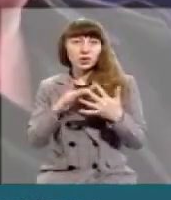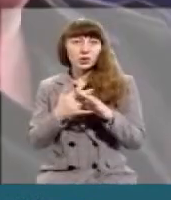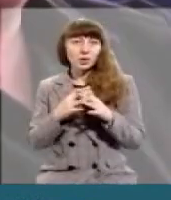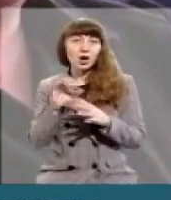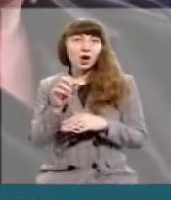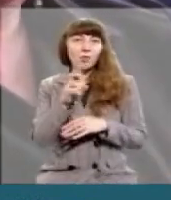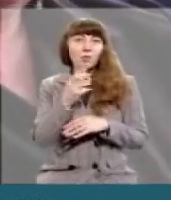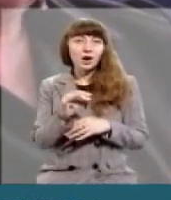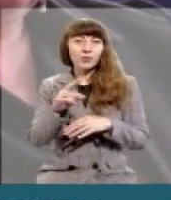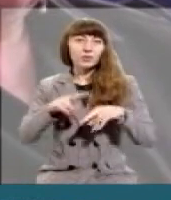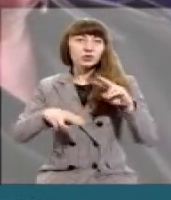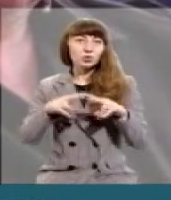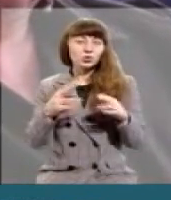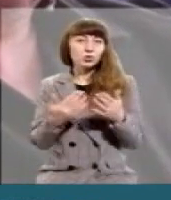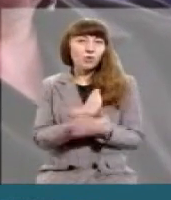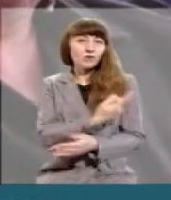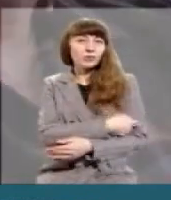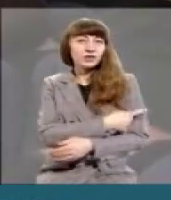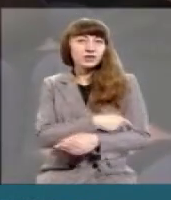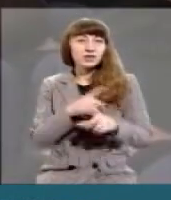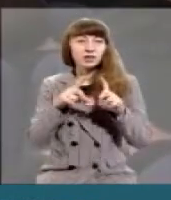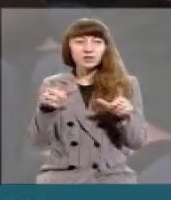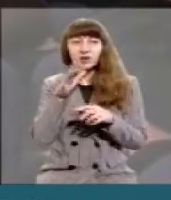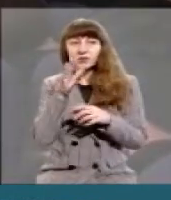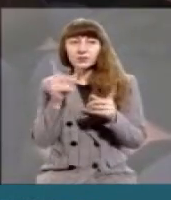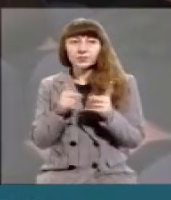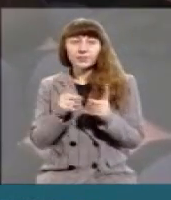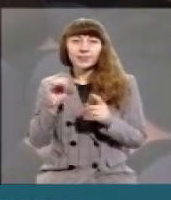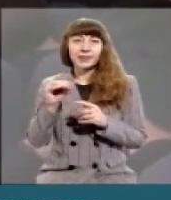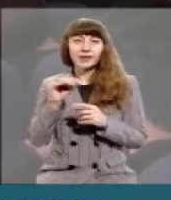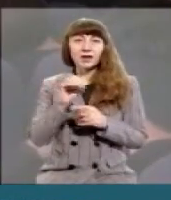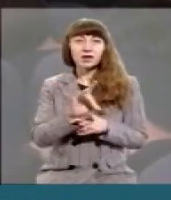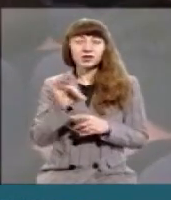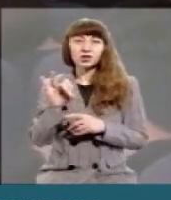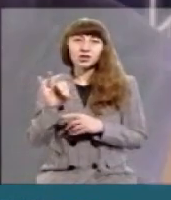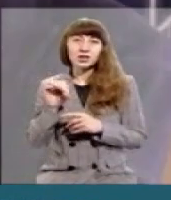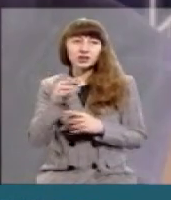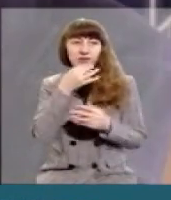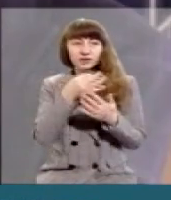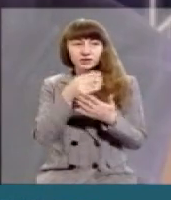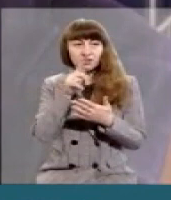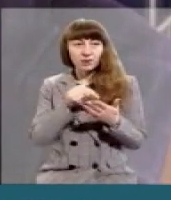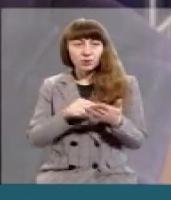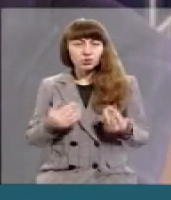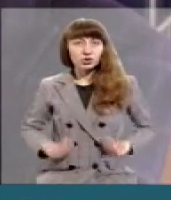Абай будут построены новые медицинские объекты. В ходе встречи Ажар Гиният ответила на вопросы жителей.